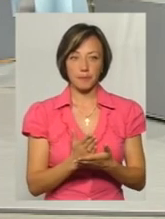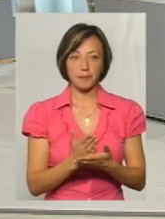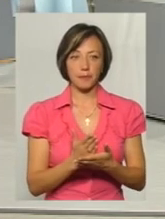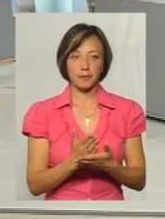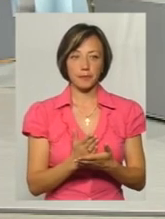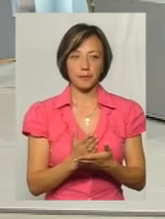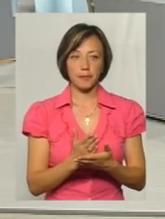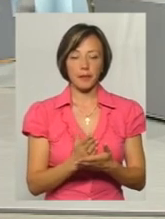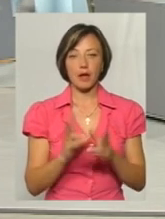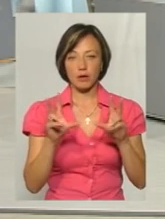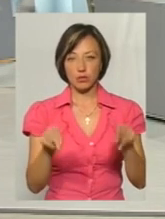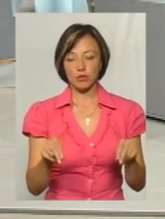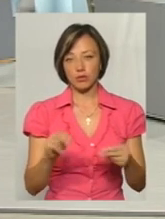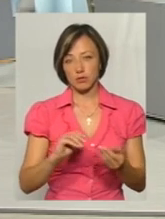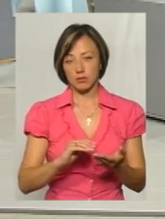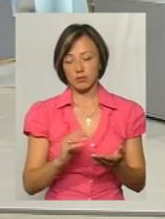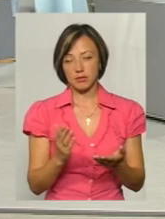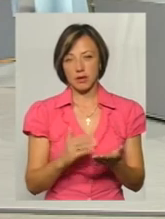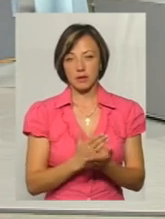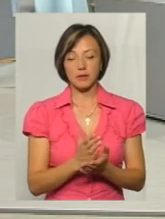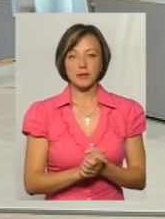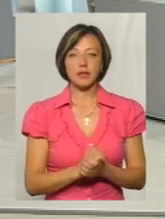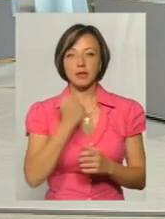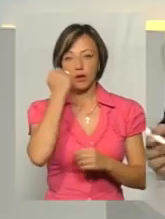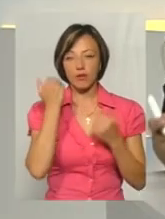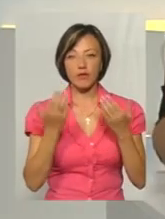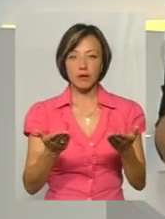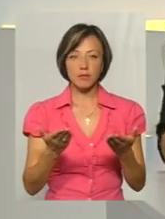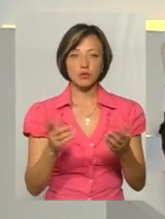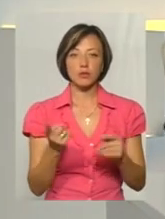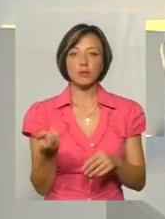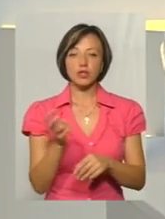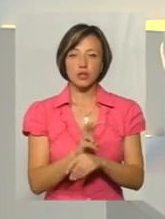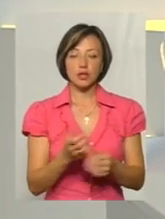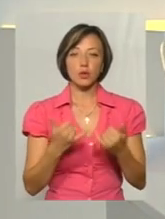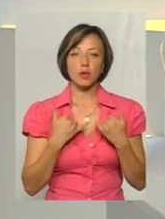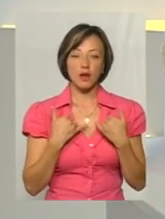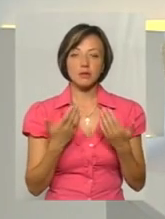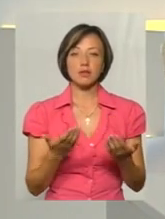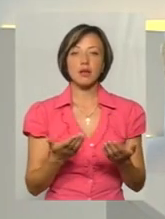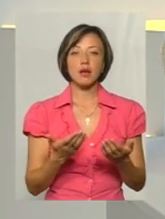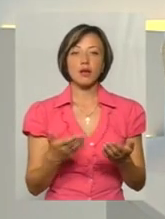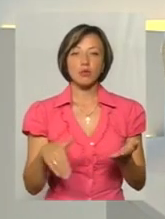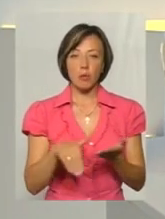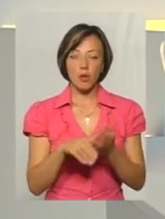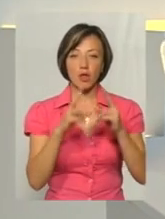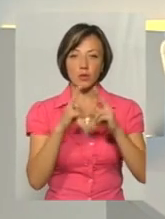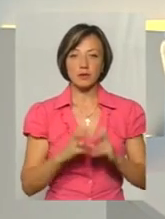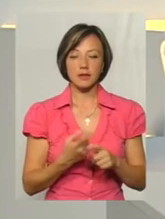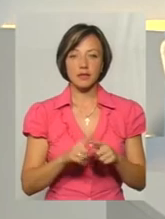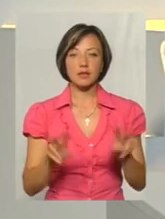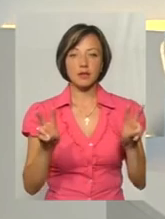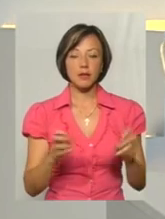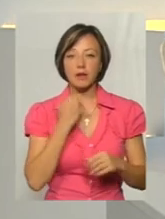які гарантують її безпеку. Дякую, пане Михайло, дякую за те, що сьогодні прийшли до нас, допомогли розібратись у цій